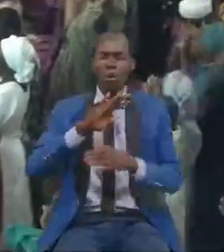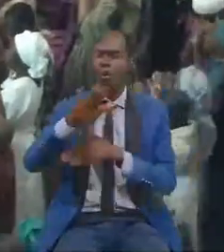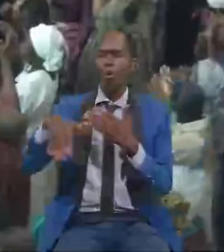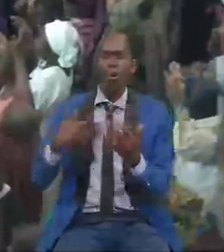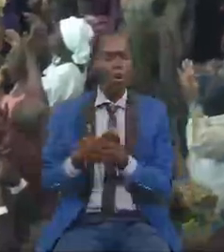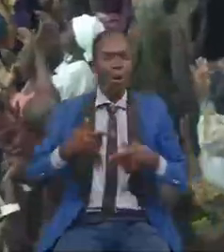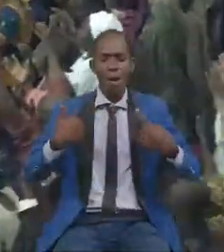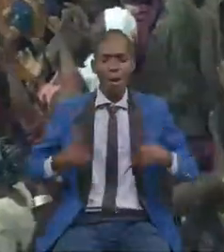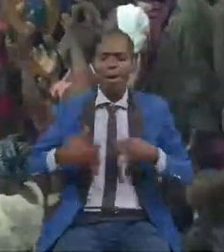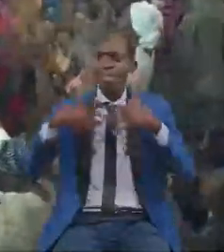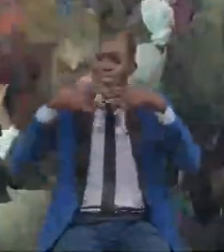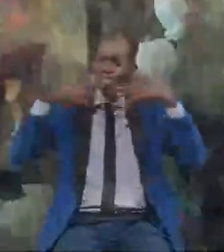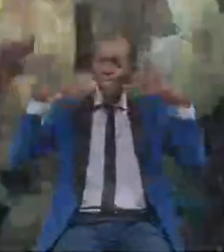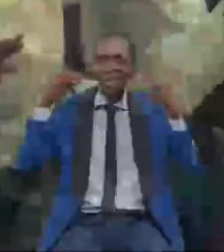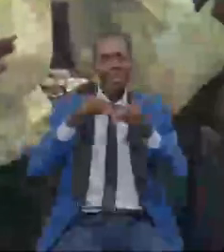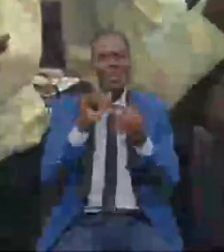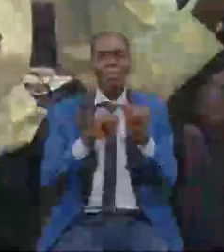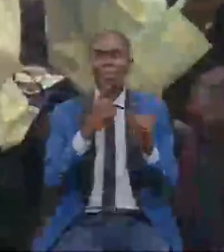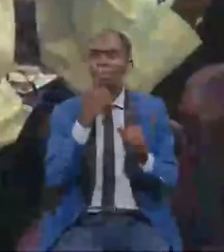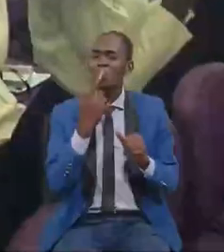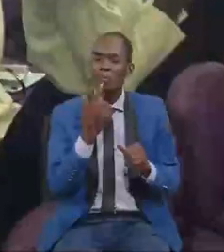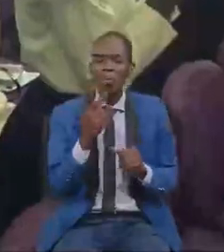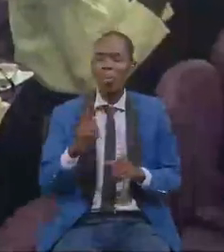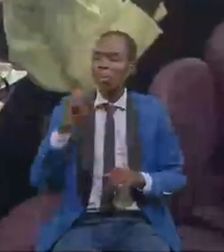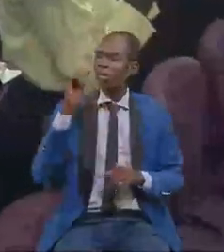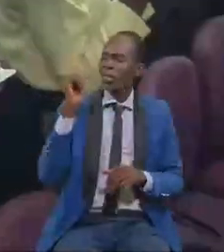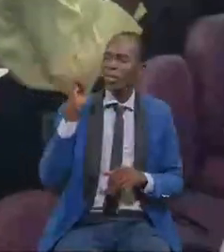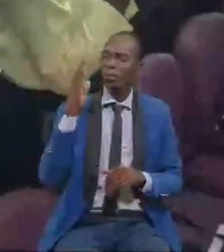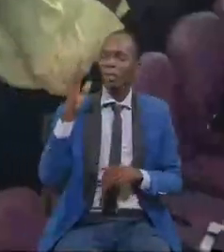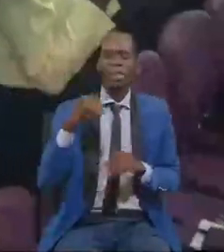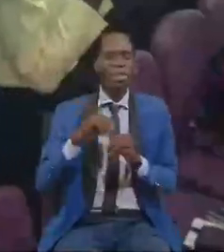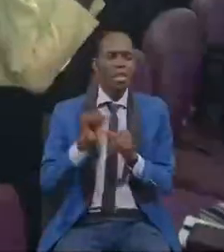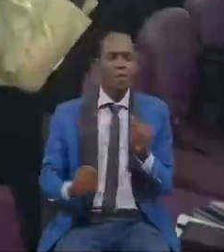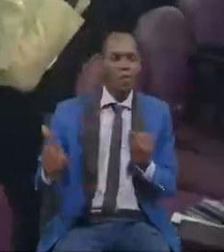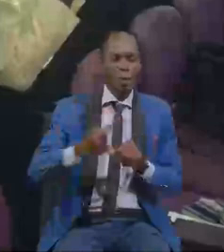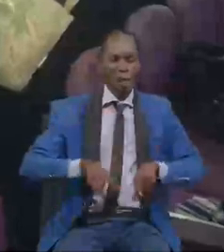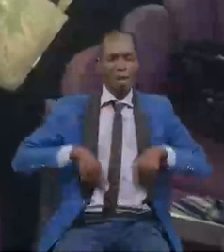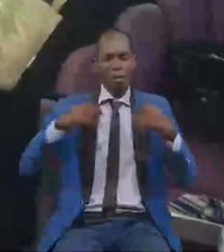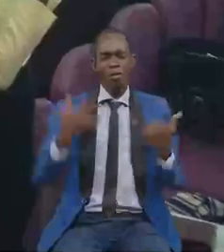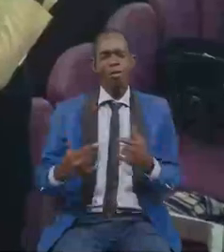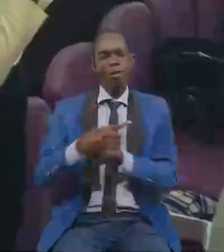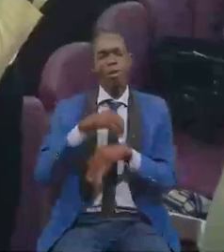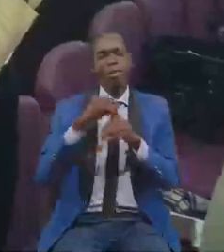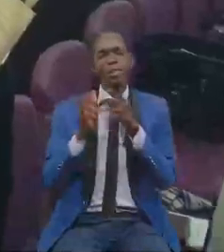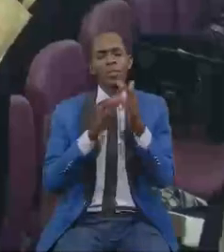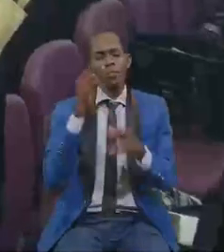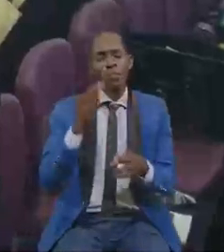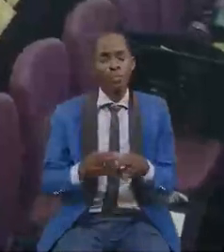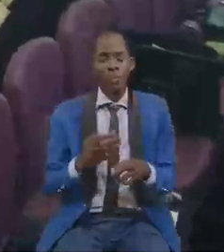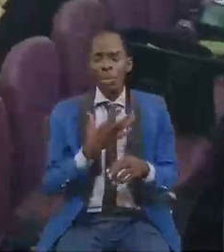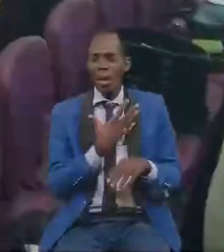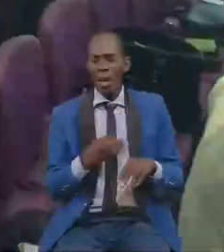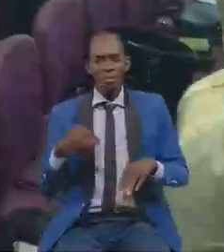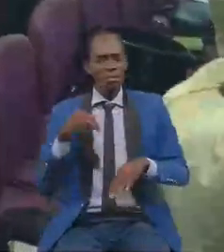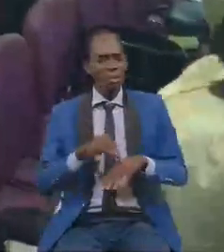sourire dans chaque bouche, le témoignage dans tout le monde ce jour au nom de Jésus-Christ. Et depuis